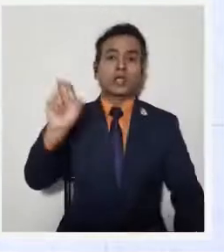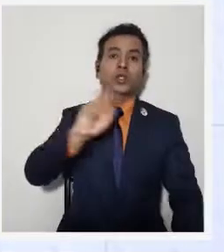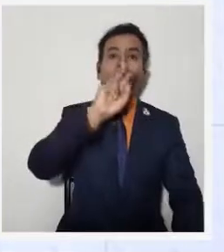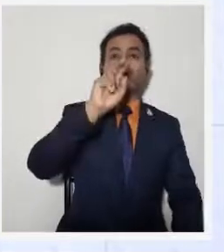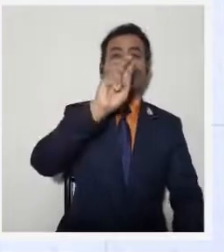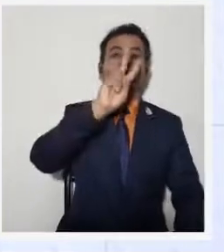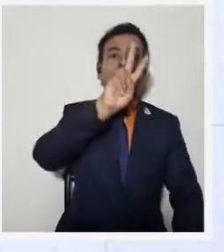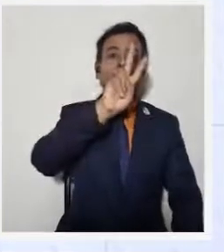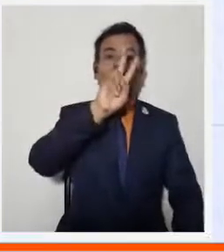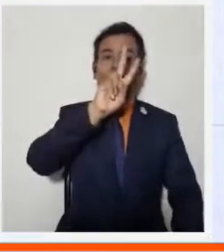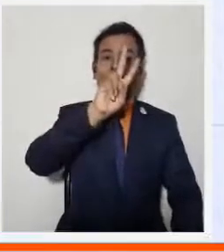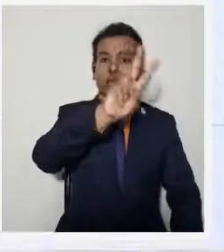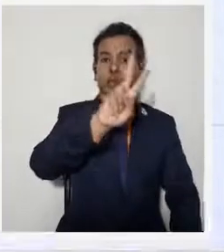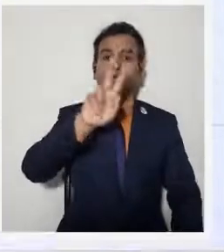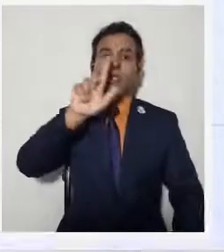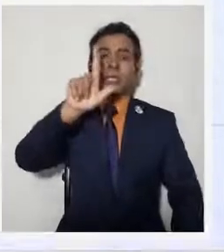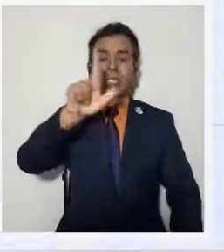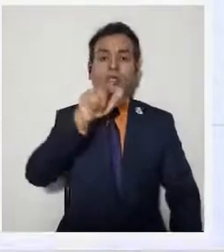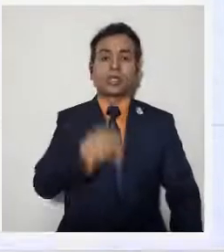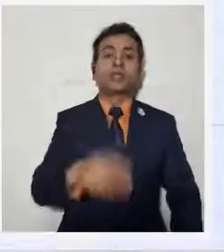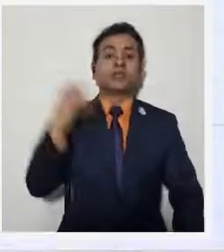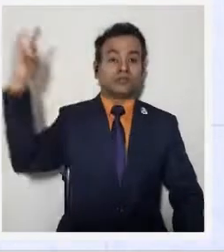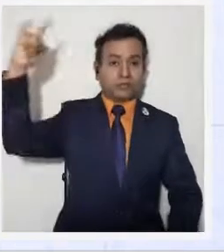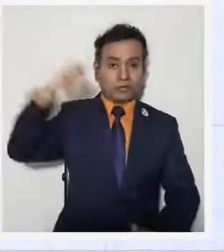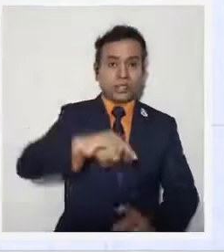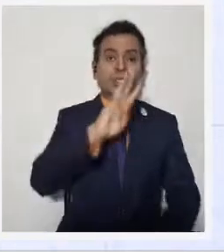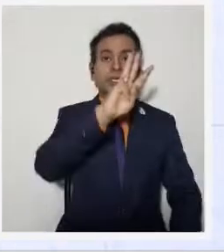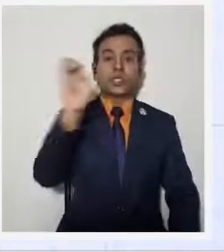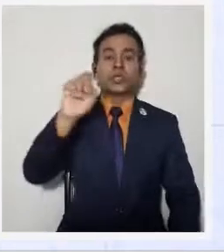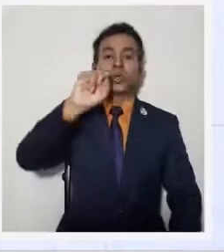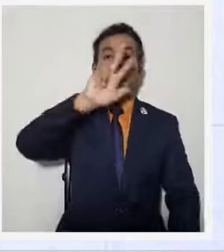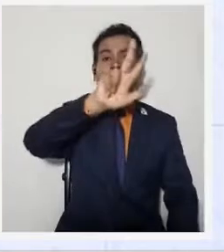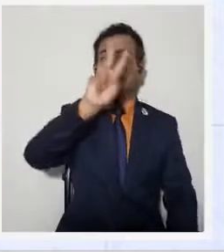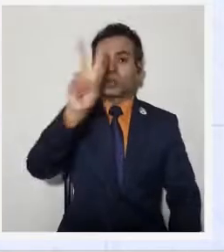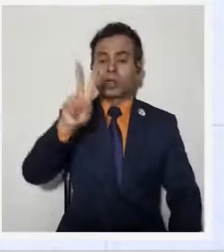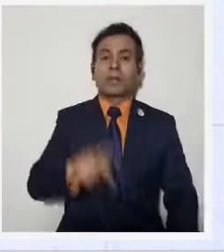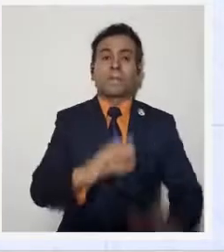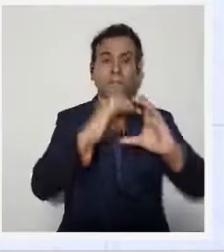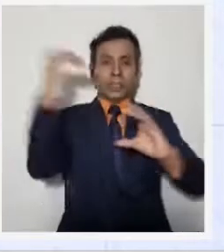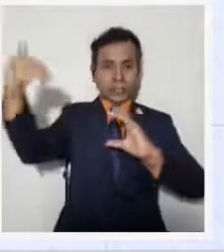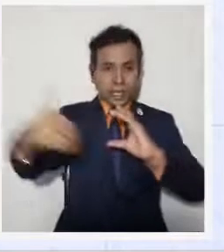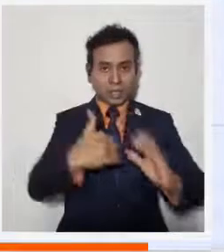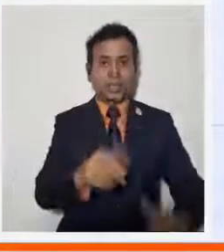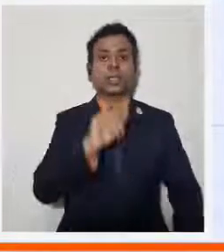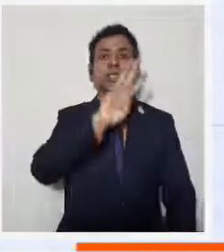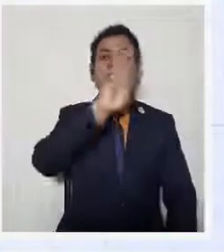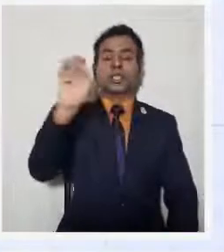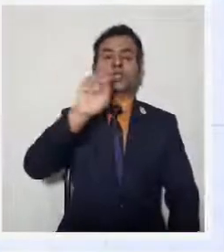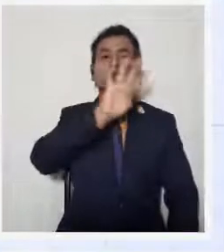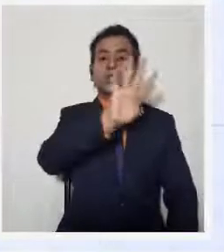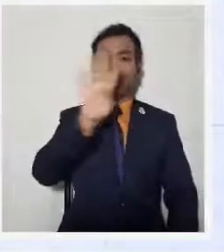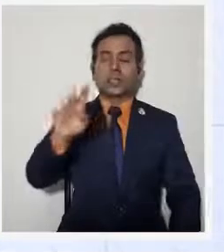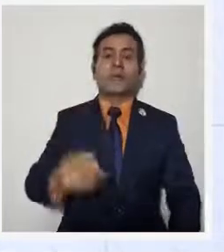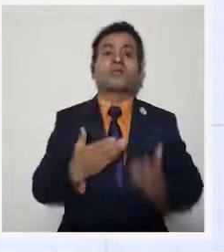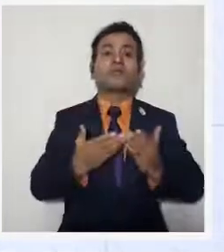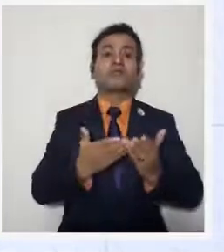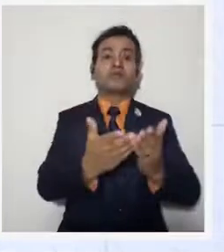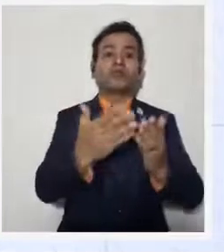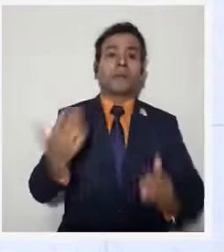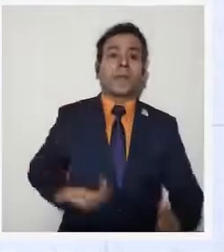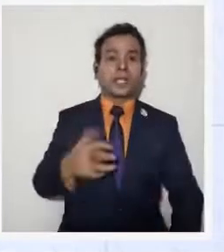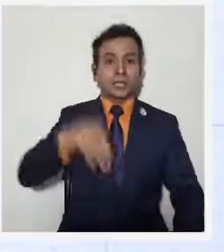স্ক্রিনিং কার্যক্রম অব্যাহত আছে। গত 24 ঘন্টায় স্ক্রিনিং করা হয়েছে 827 জনকে এবং তার মধ্যে